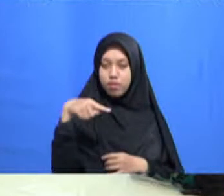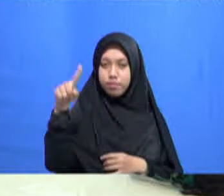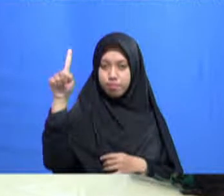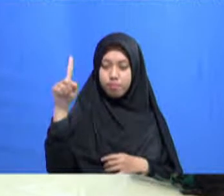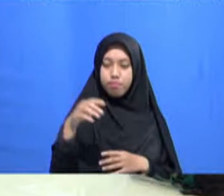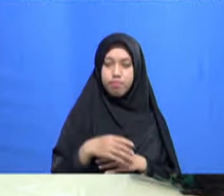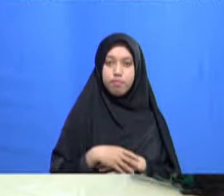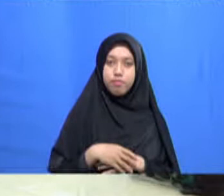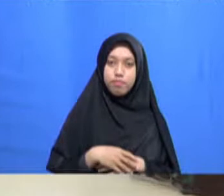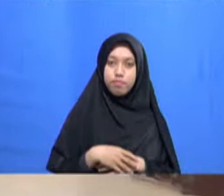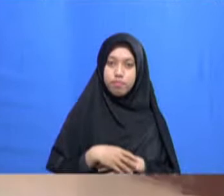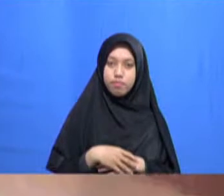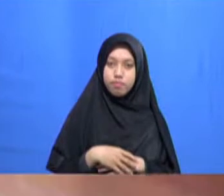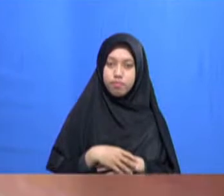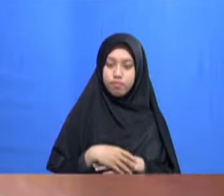taala.